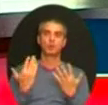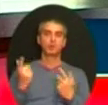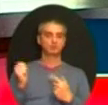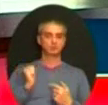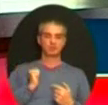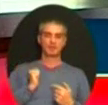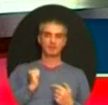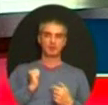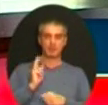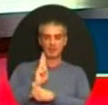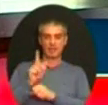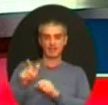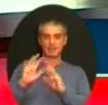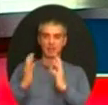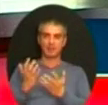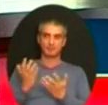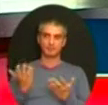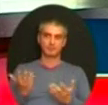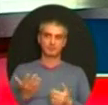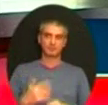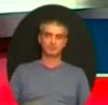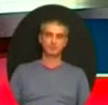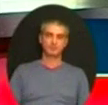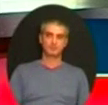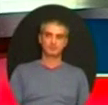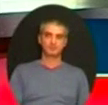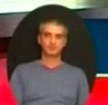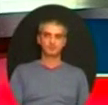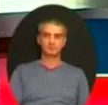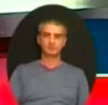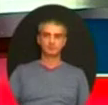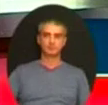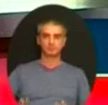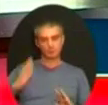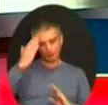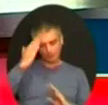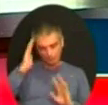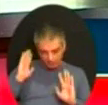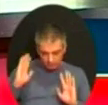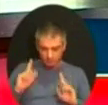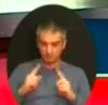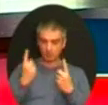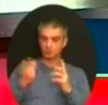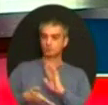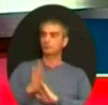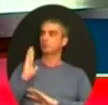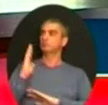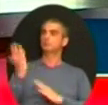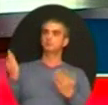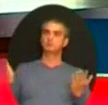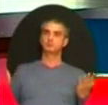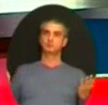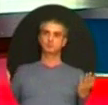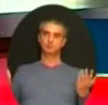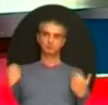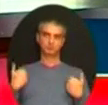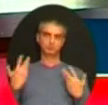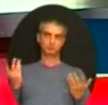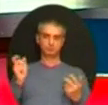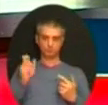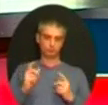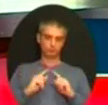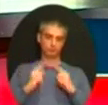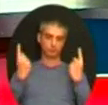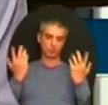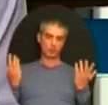שהצבא נכון. הגן עליהם. והדרגות והמדים. בואו נכיר נכון, גם בזה, לפעמים. ופתאום כשהם יוצאים החוצה, אתה אומר, וואלה, מדובר